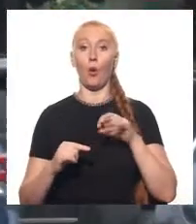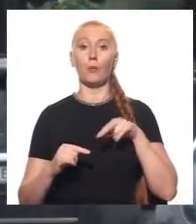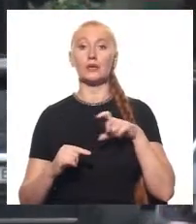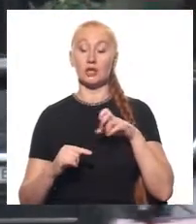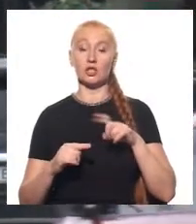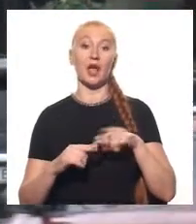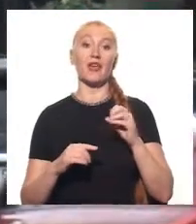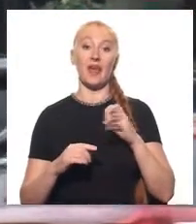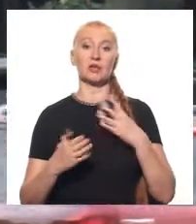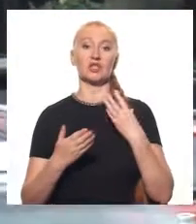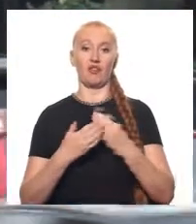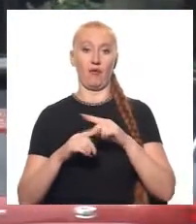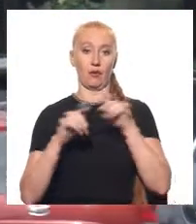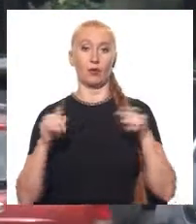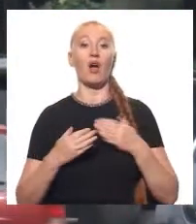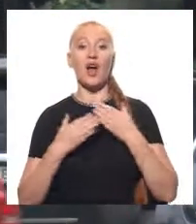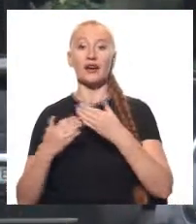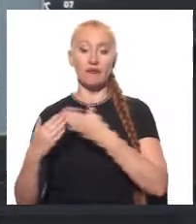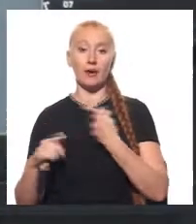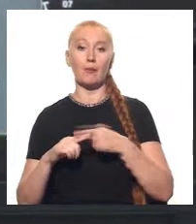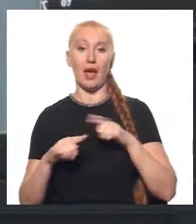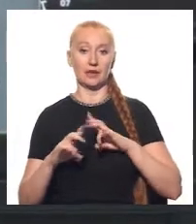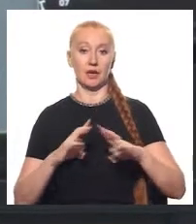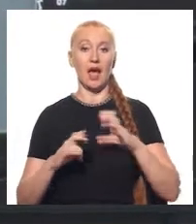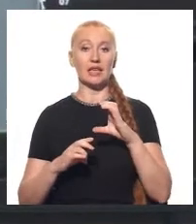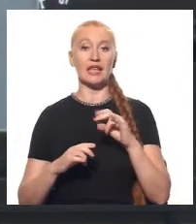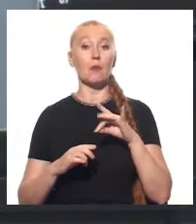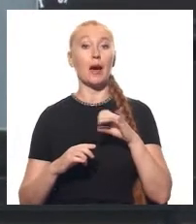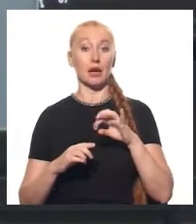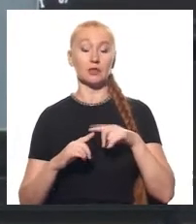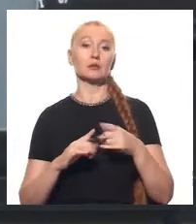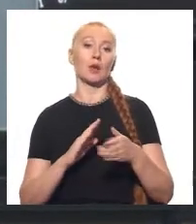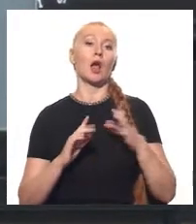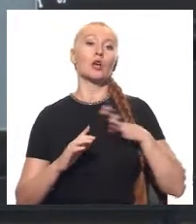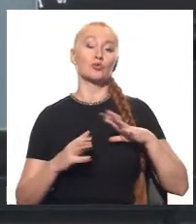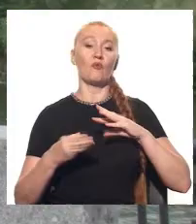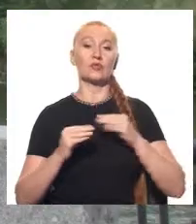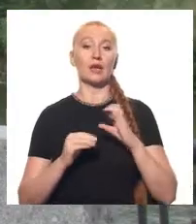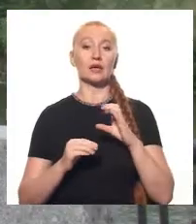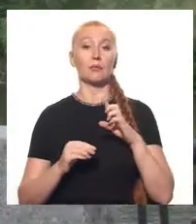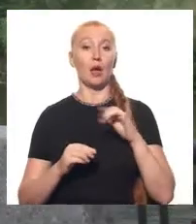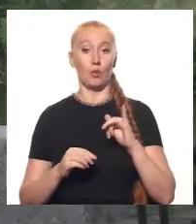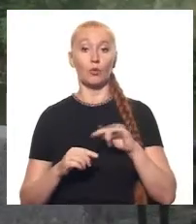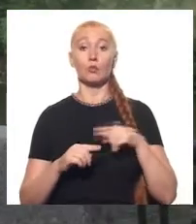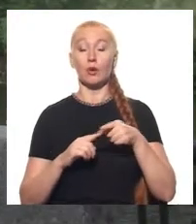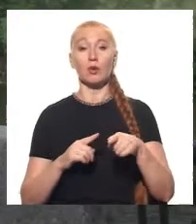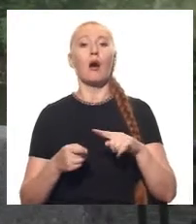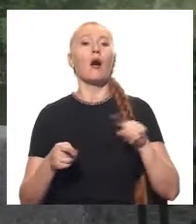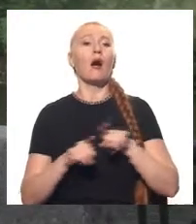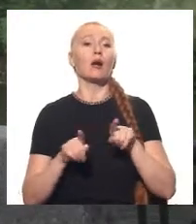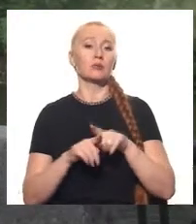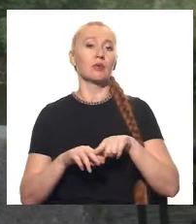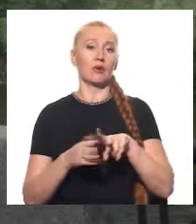бордам ОПЗЖ партійники ЄС створили свої. Референдум – це сепаратизм. Депутати чекають на висновки СБУ. Такого роду заклики викликає лише